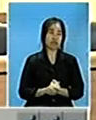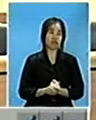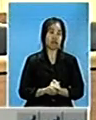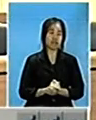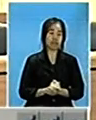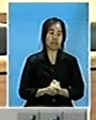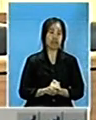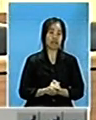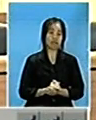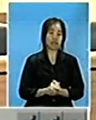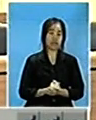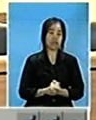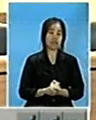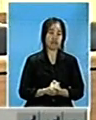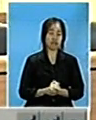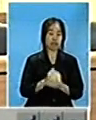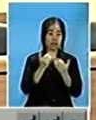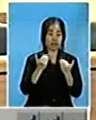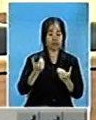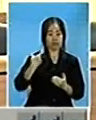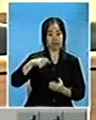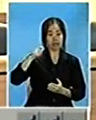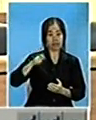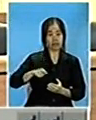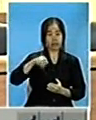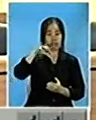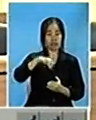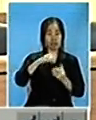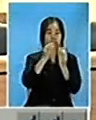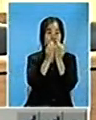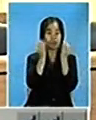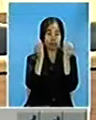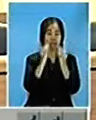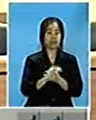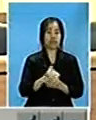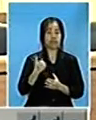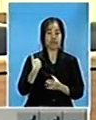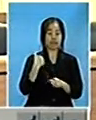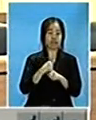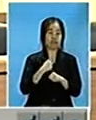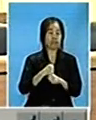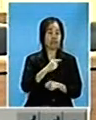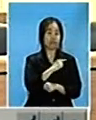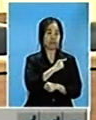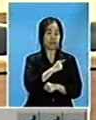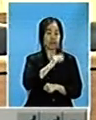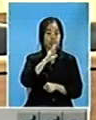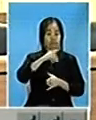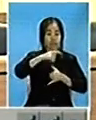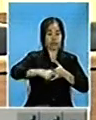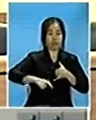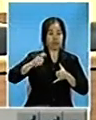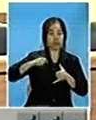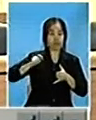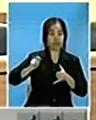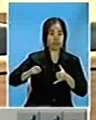วันนี้ตุลาการรัฐธรรมนูญเนี่ยในการทำหน้าที่หรือบทบาทของท่านเนี่ยของตุลาการรัฐธรรมนูญต่อส